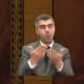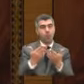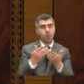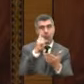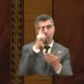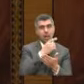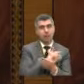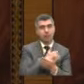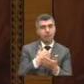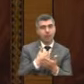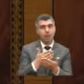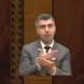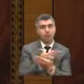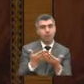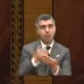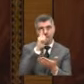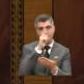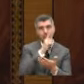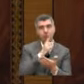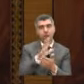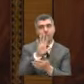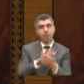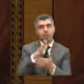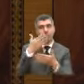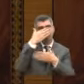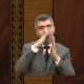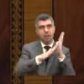والسلامة لجميع المغاربة إن شاء الله.